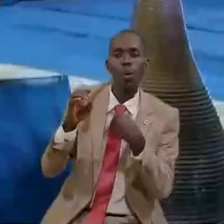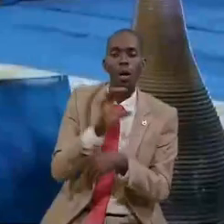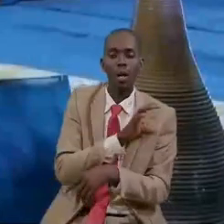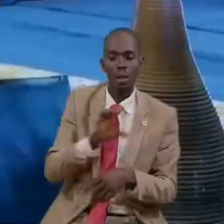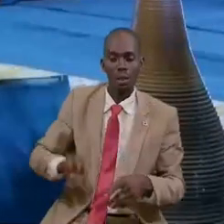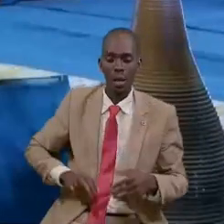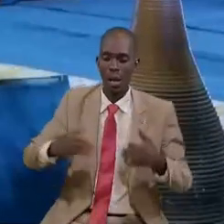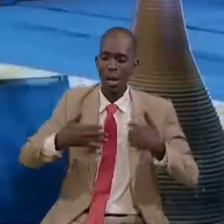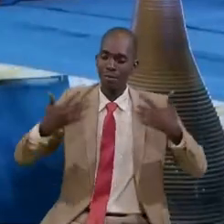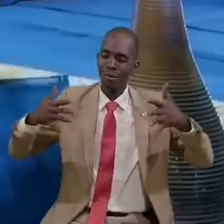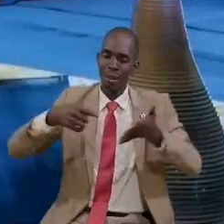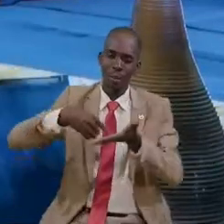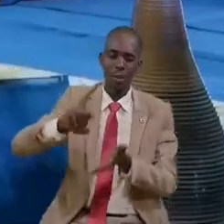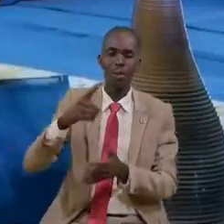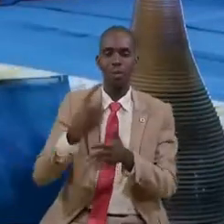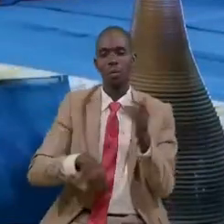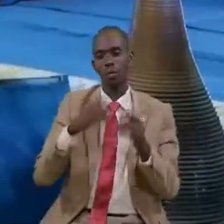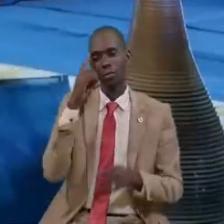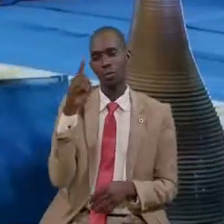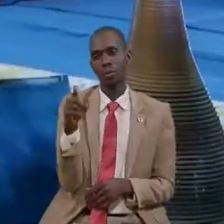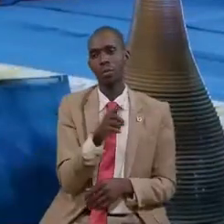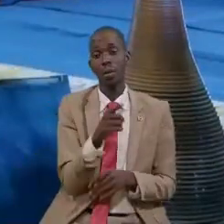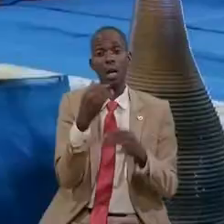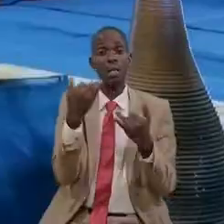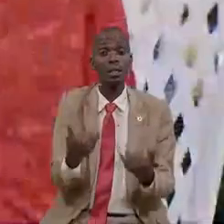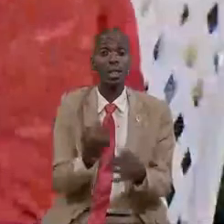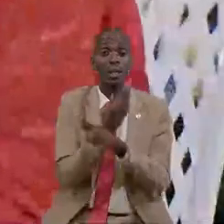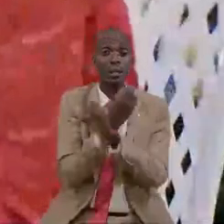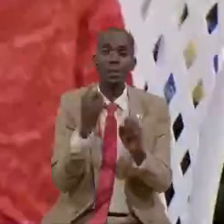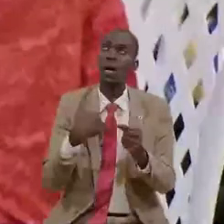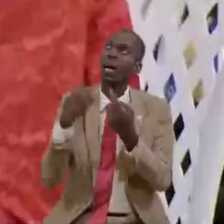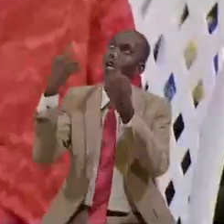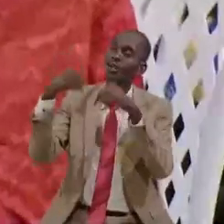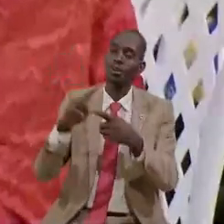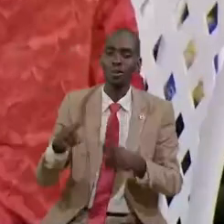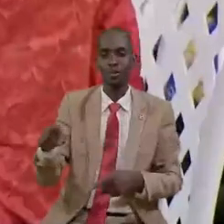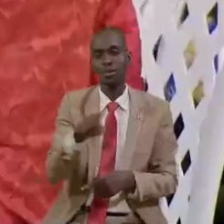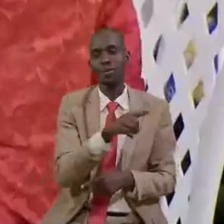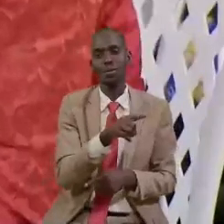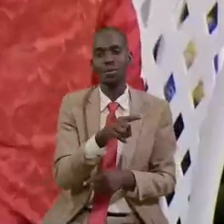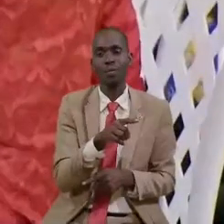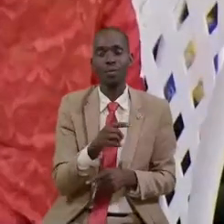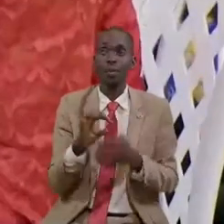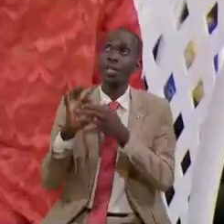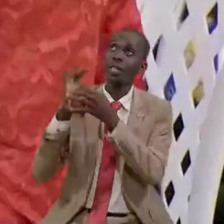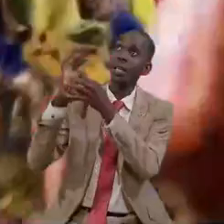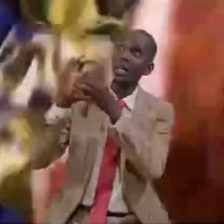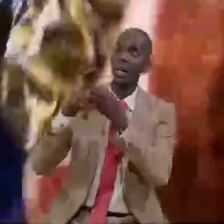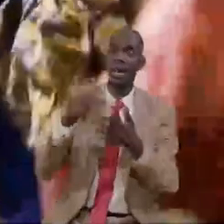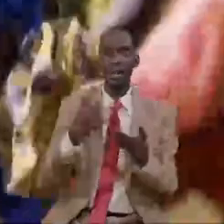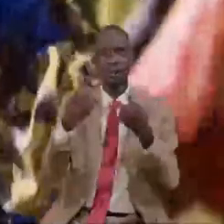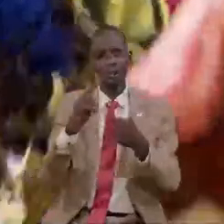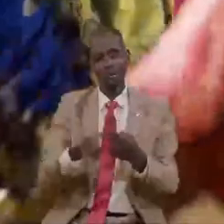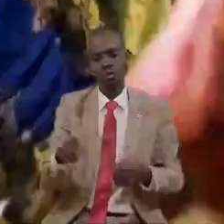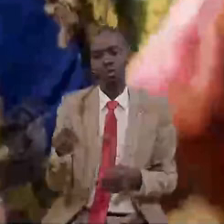vous. Maintenant, la rédemption est venue. La réconciliation est venue.